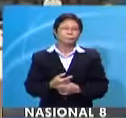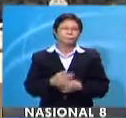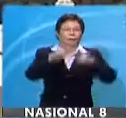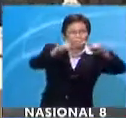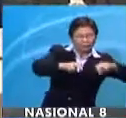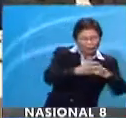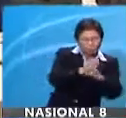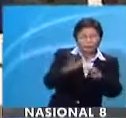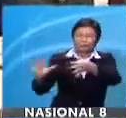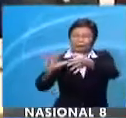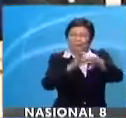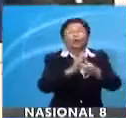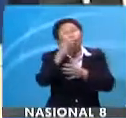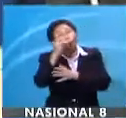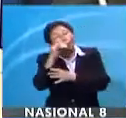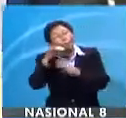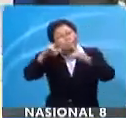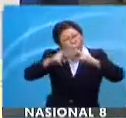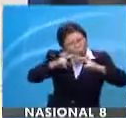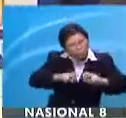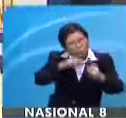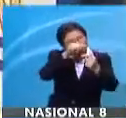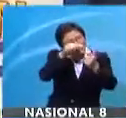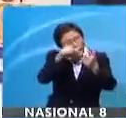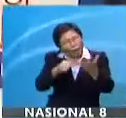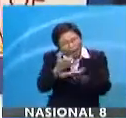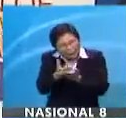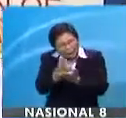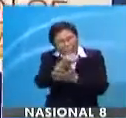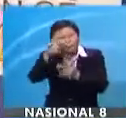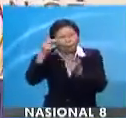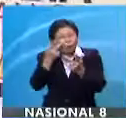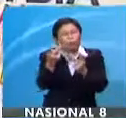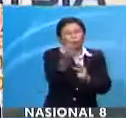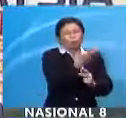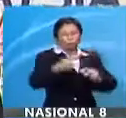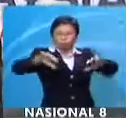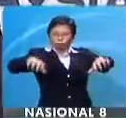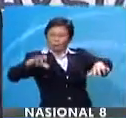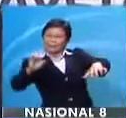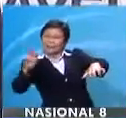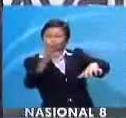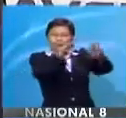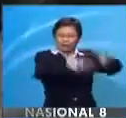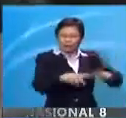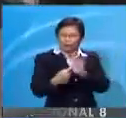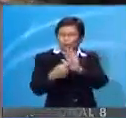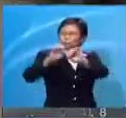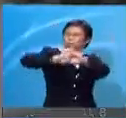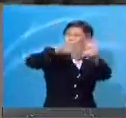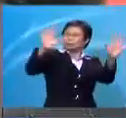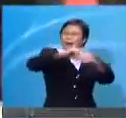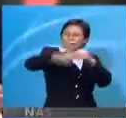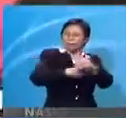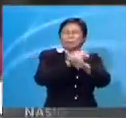Kajian bidang kerjasama bertujuan memperhalusi pelbagai aspek ekonomi dan politik kedua-dua rantau selain memberi gambaran yang lebih jelas